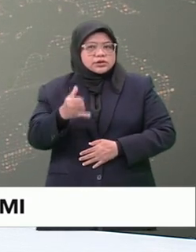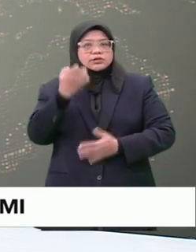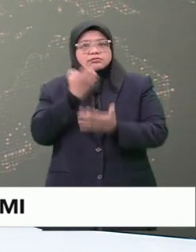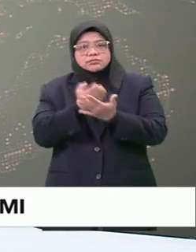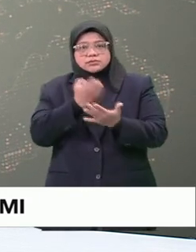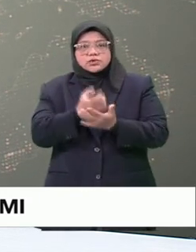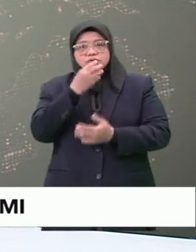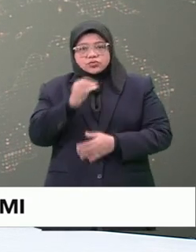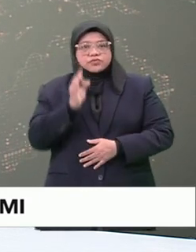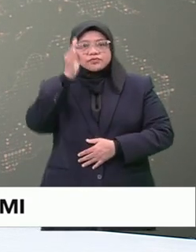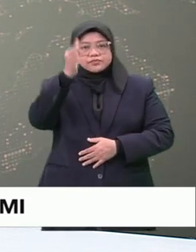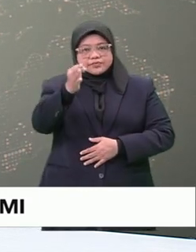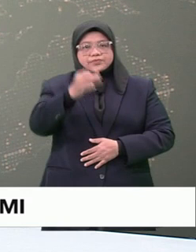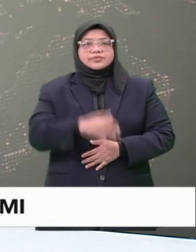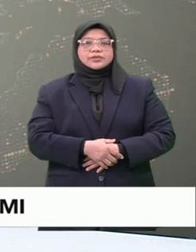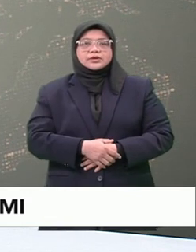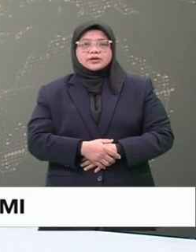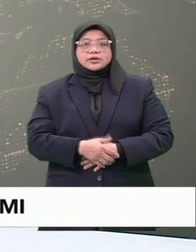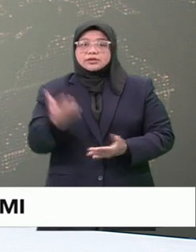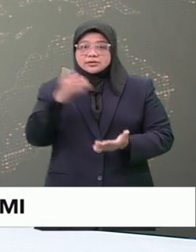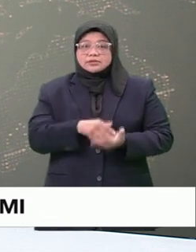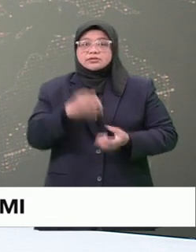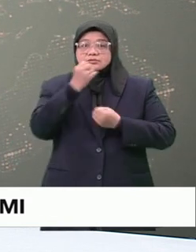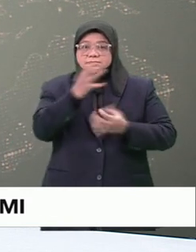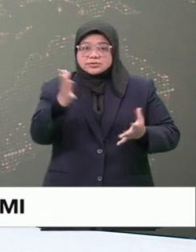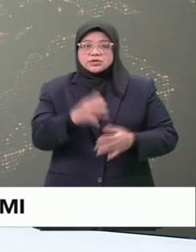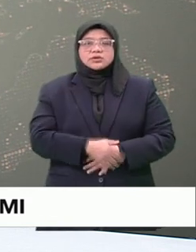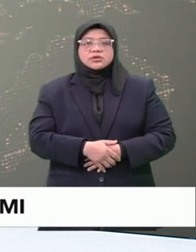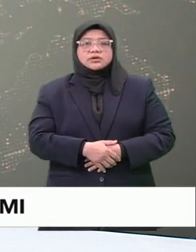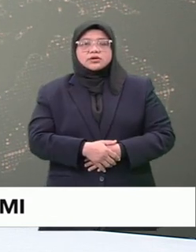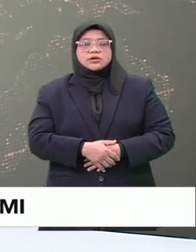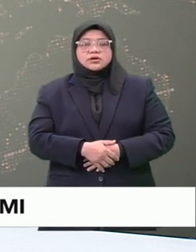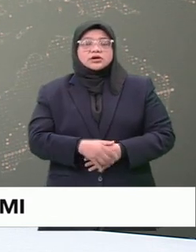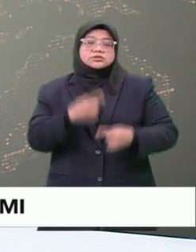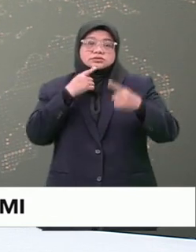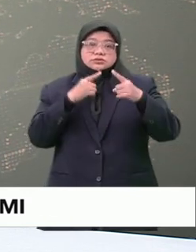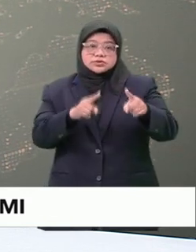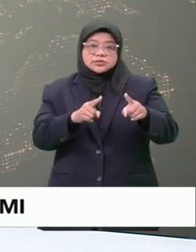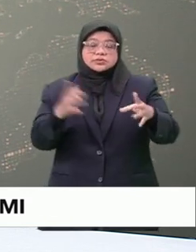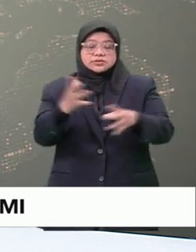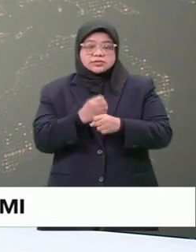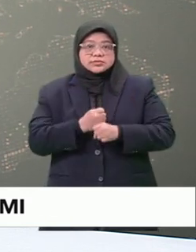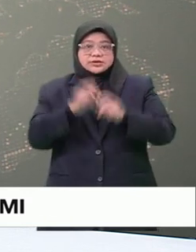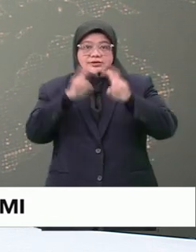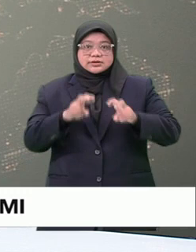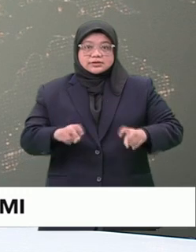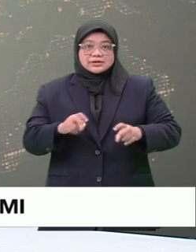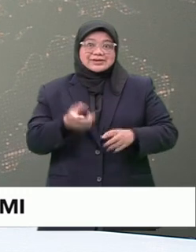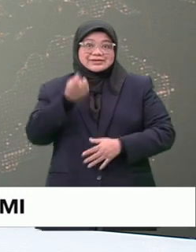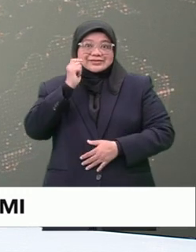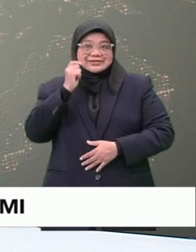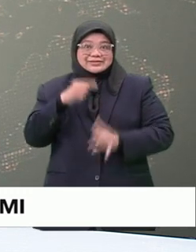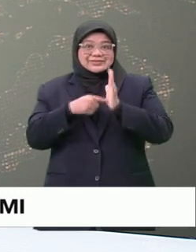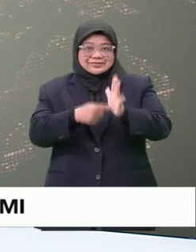ekonomi untuk jangka masa panjang. Azizuddin berkata demikian sebagai reaksi kepada dapatan kaji selidik yang kita kongsikan sebentar tadi